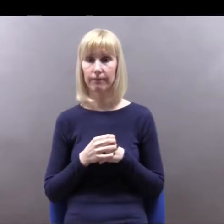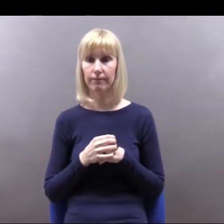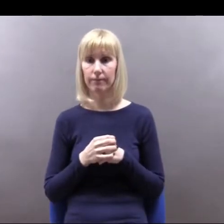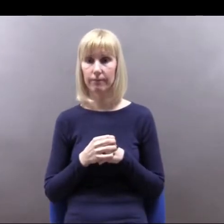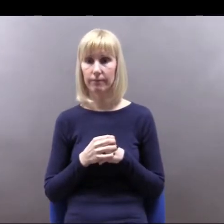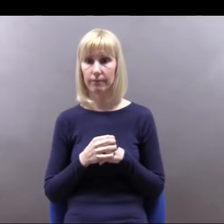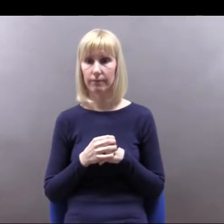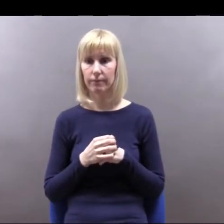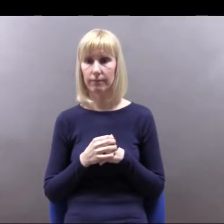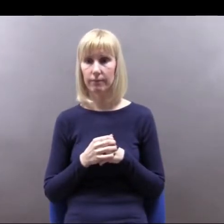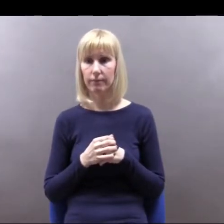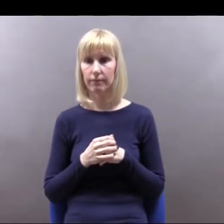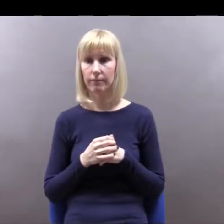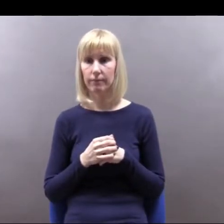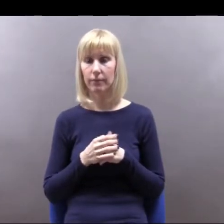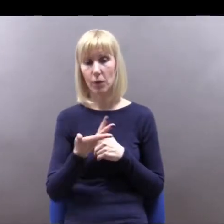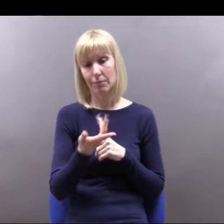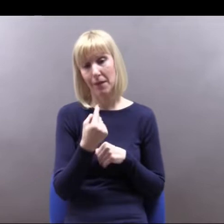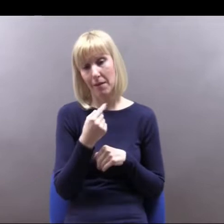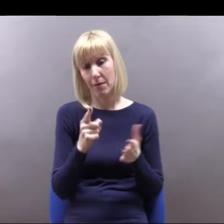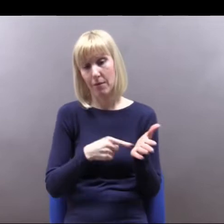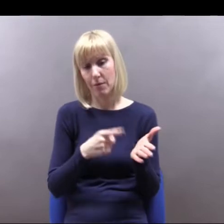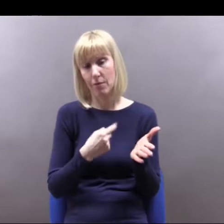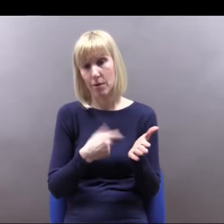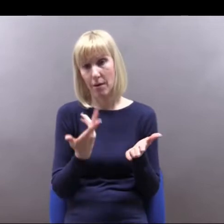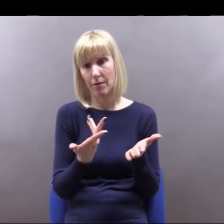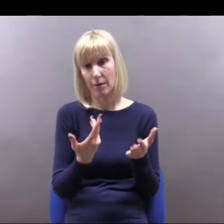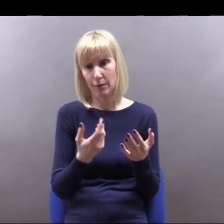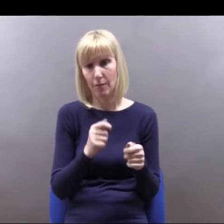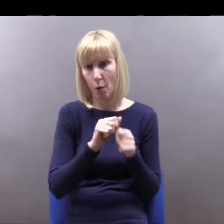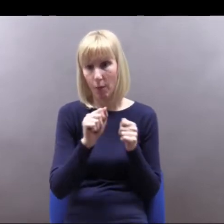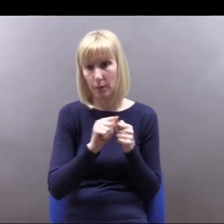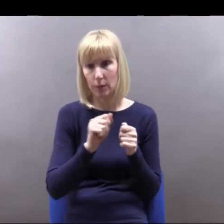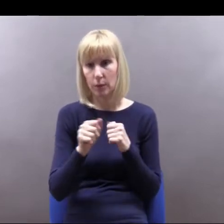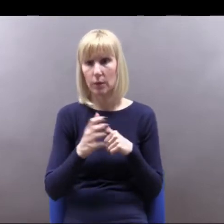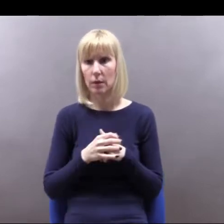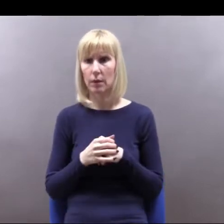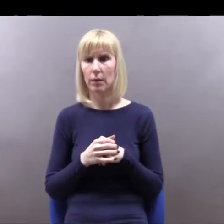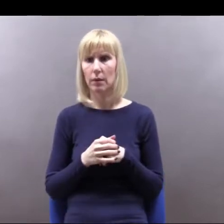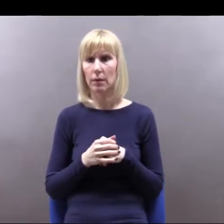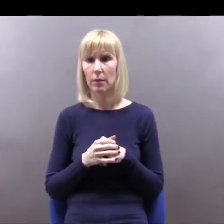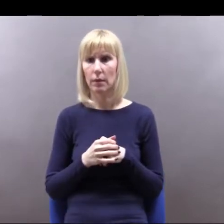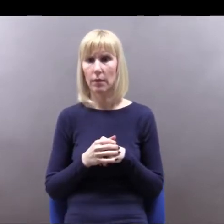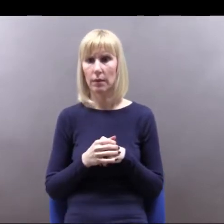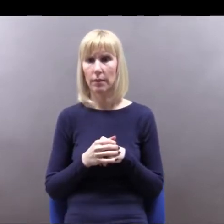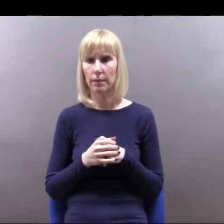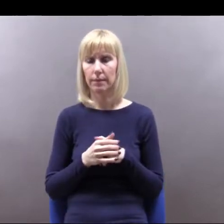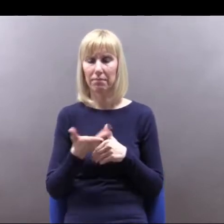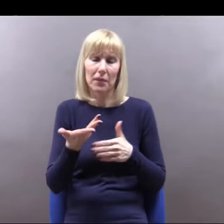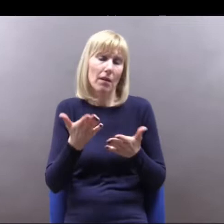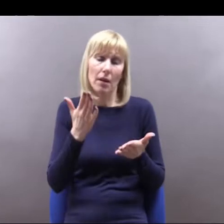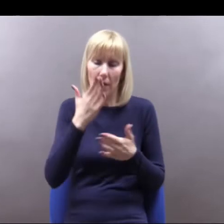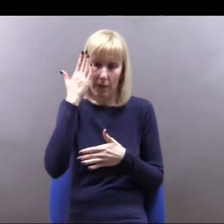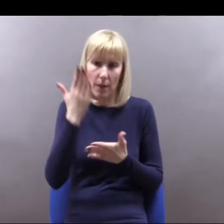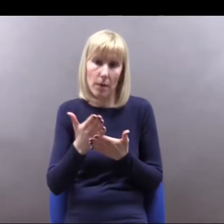zepsuta, być może się zepsuła, a być może ktoś, kto zorganizował sobie, powiedzmy,